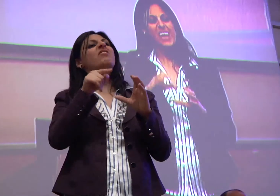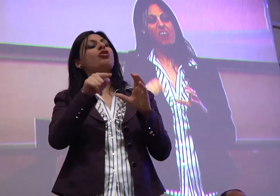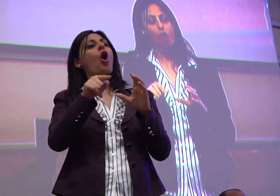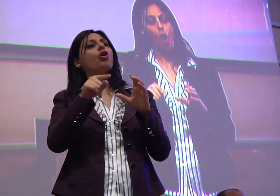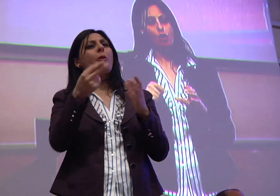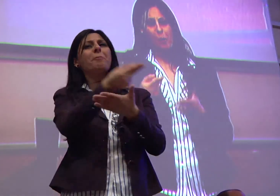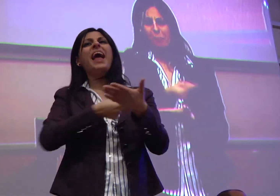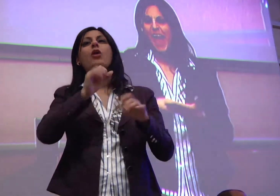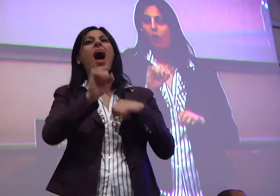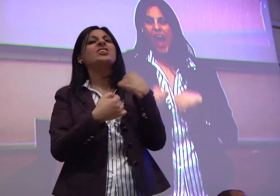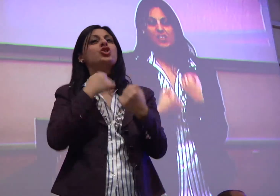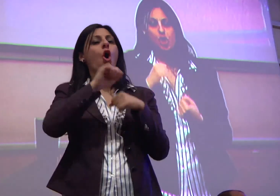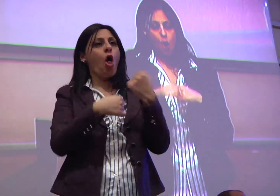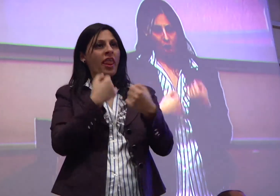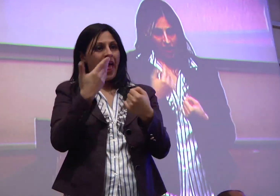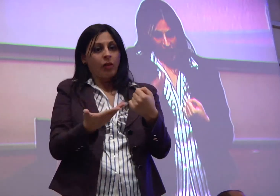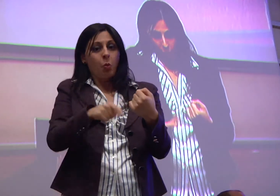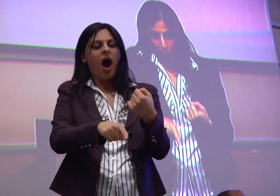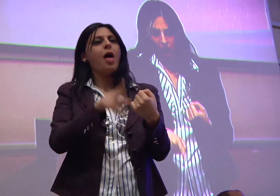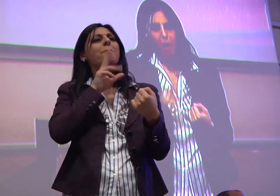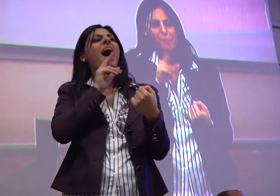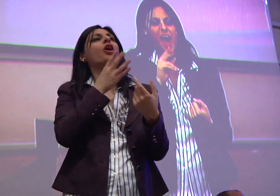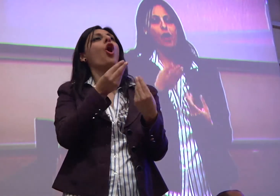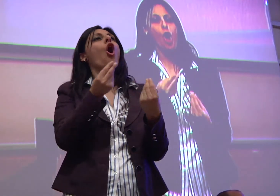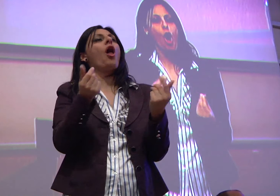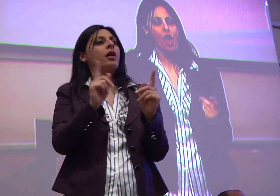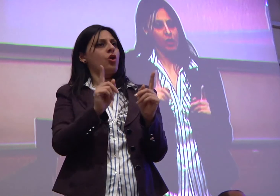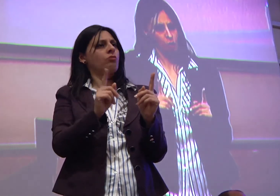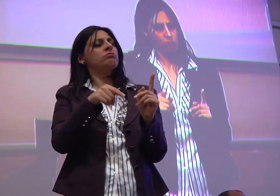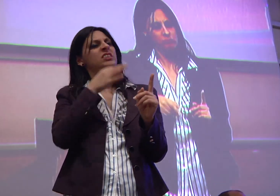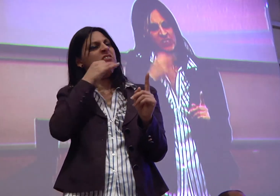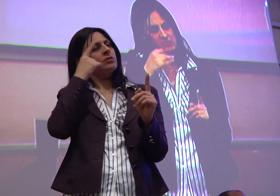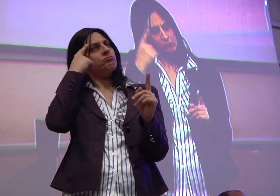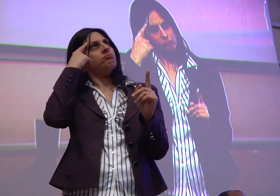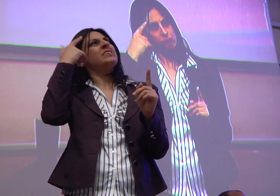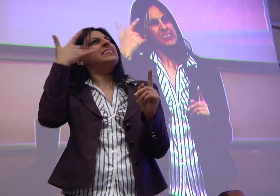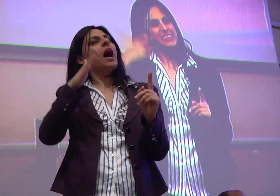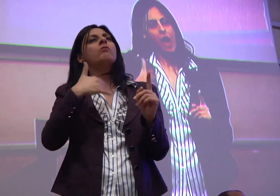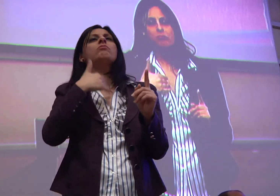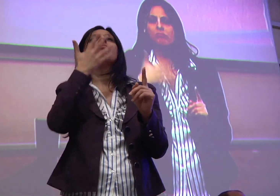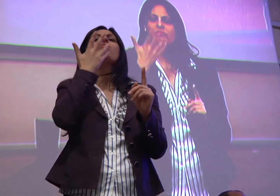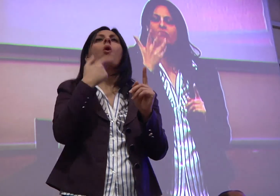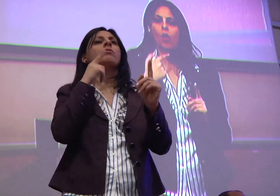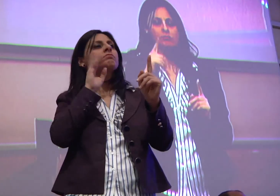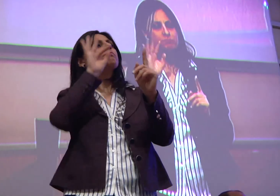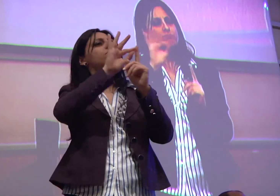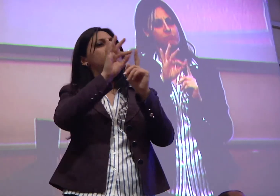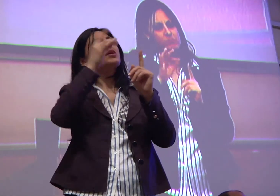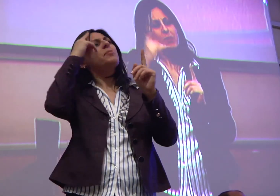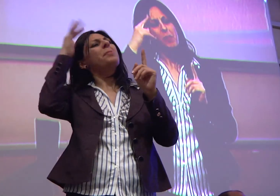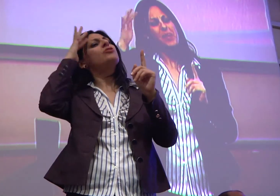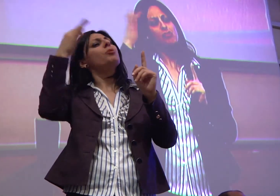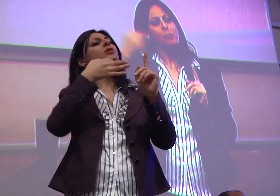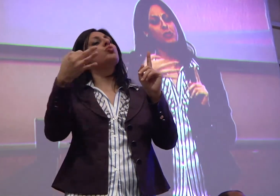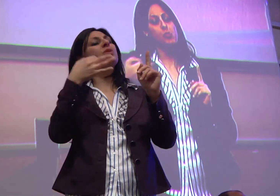non sono solo parole, sono certo buone intenzioni e sani principi, però se non